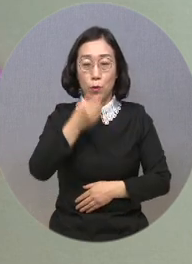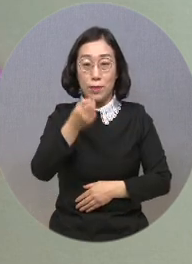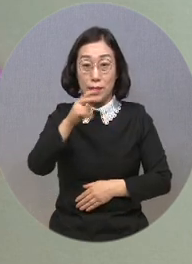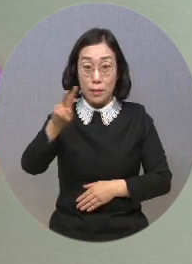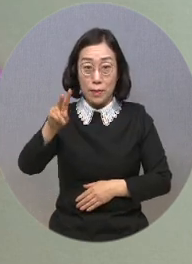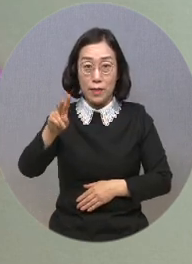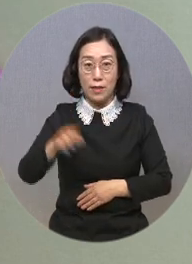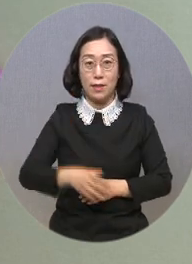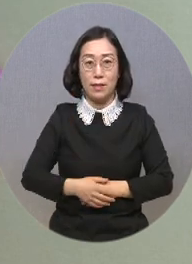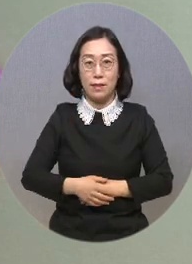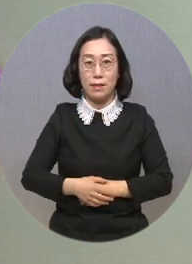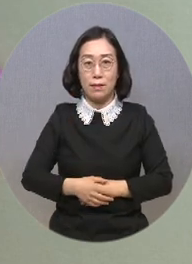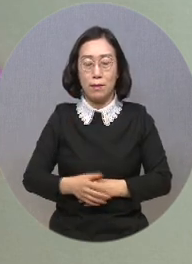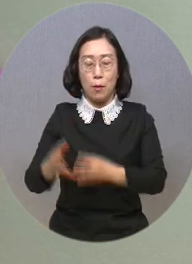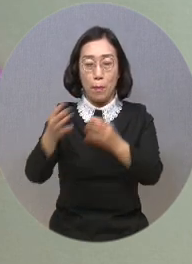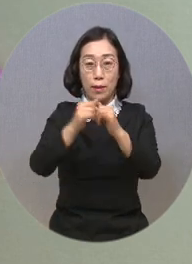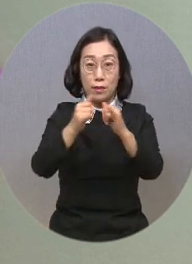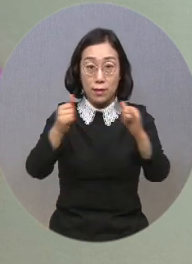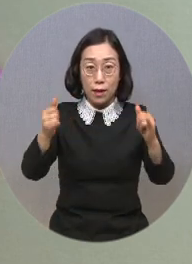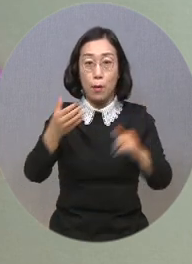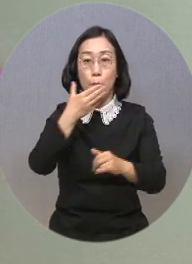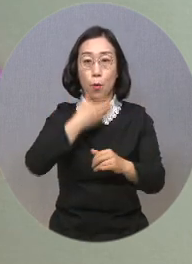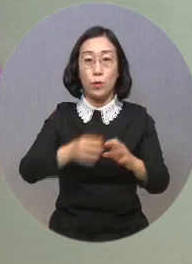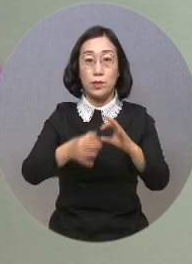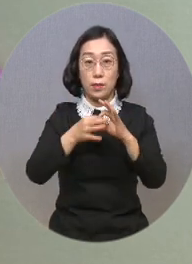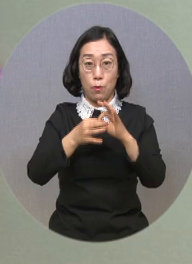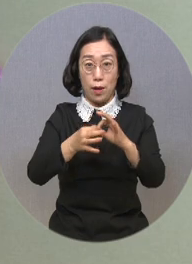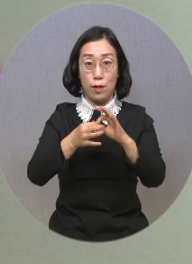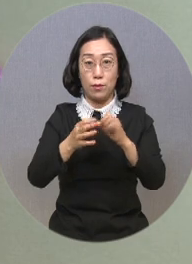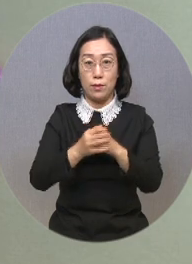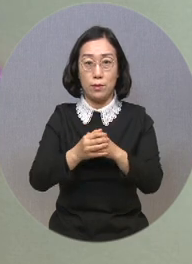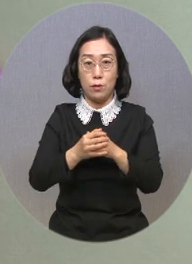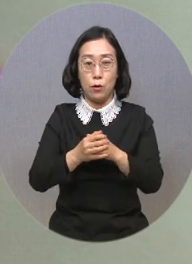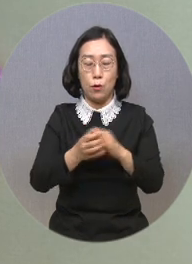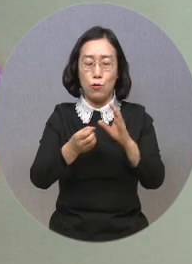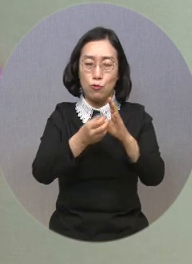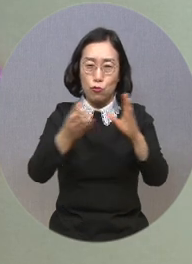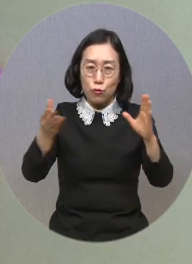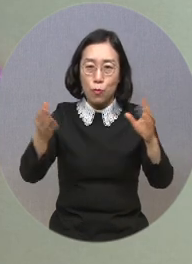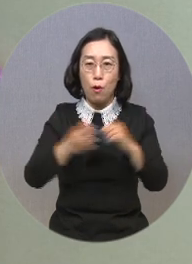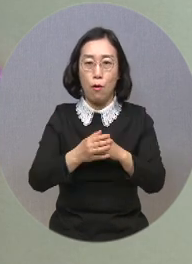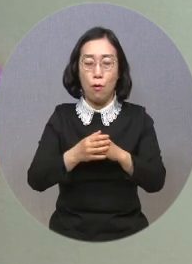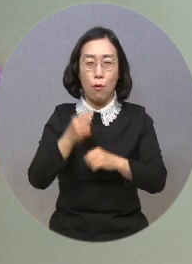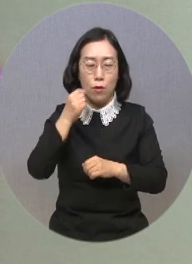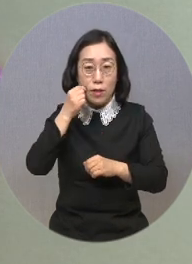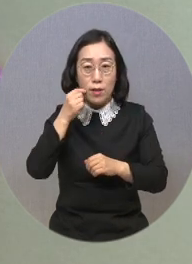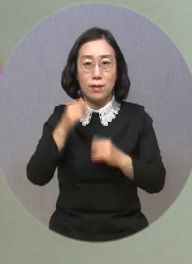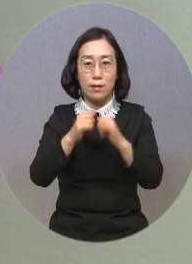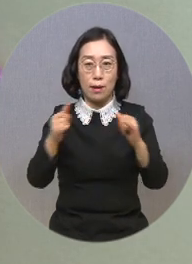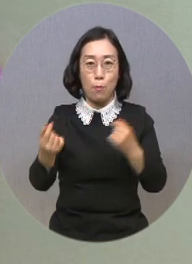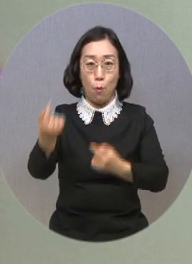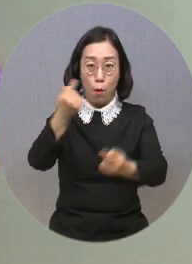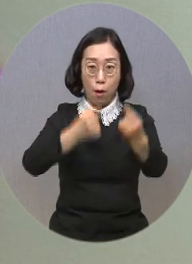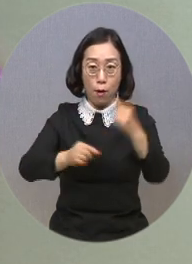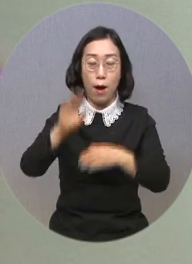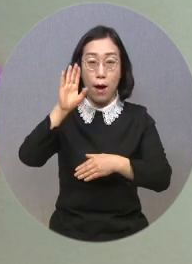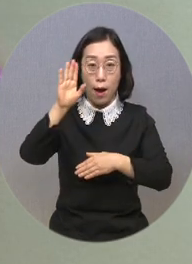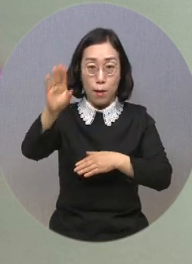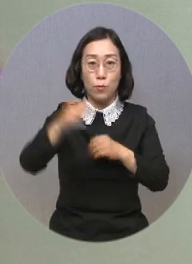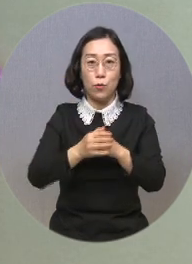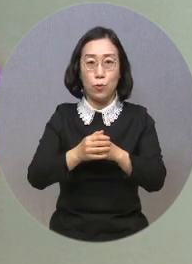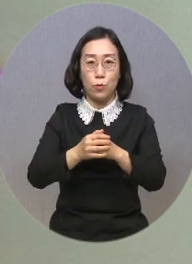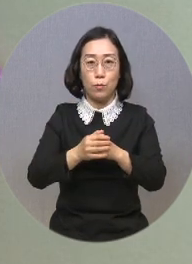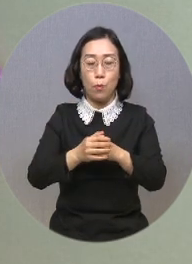복지TV에서 이렇게 많은 복지에 대해서 많은 유명인들이 와서 복지의 앞으로의